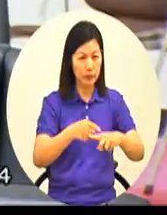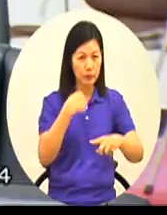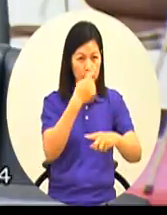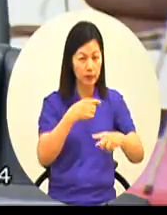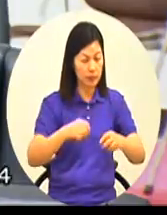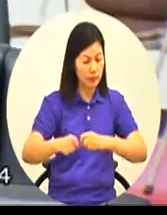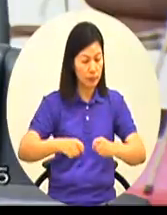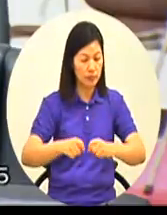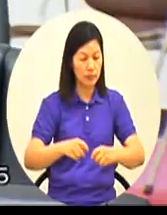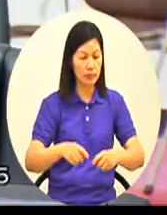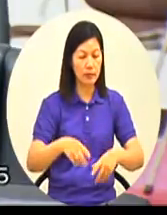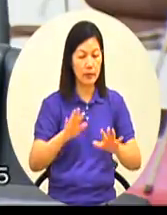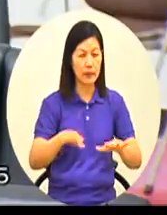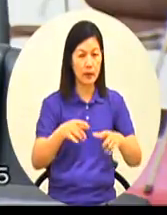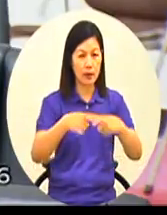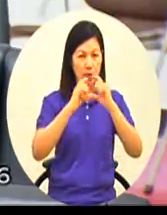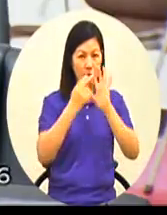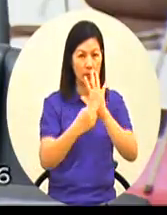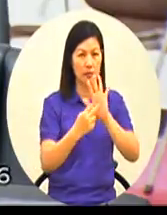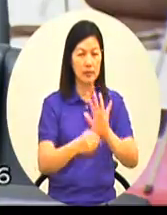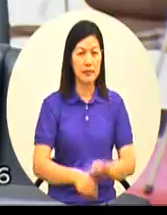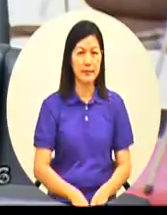你先答复一下。